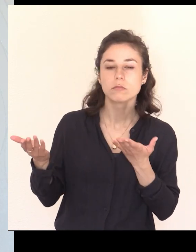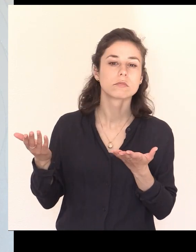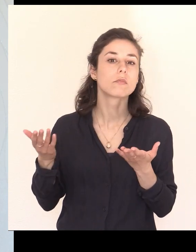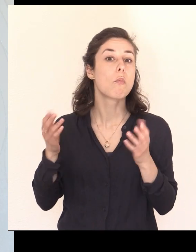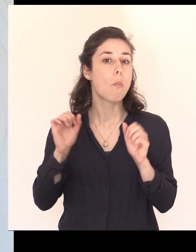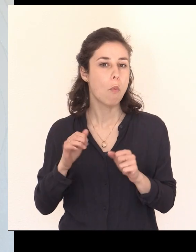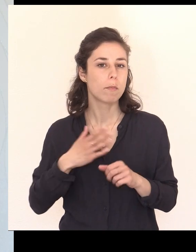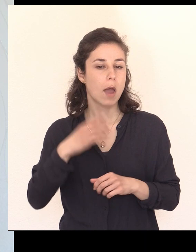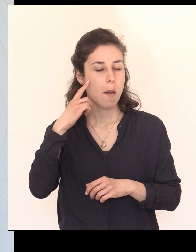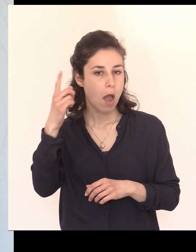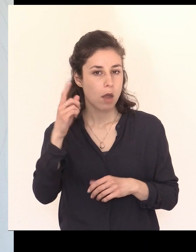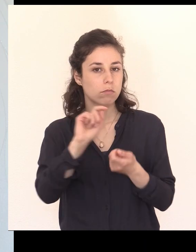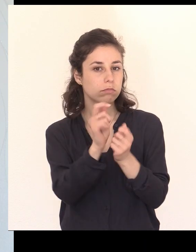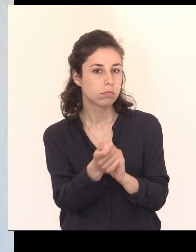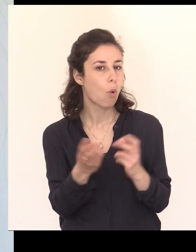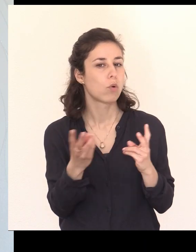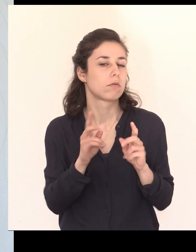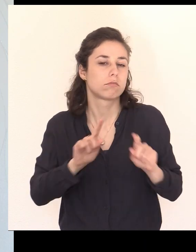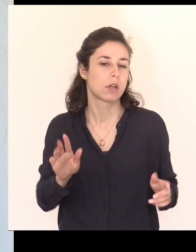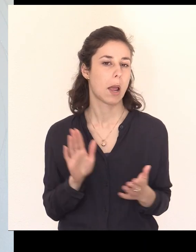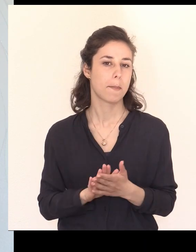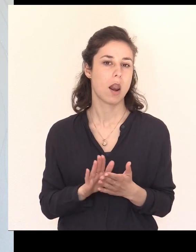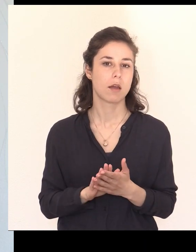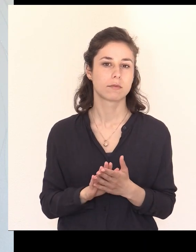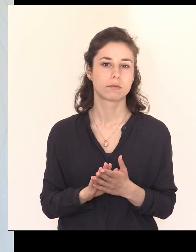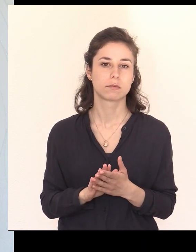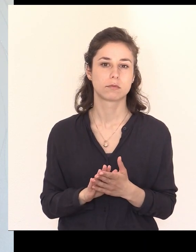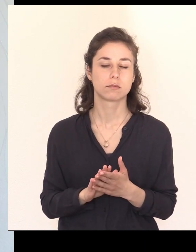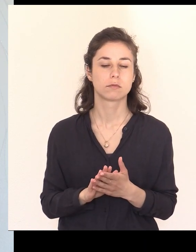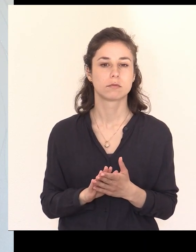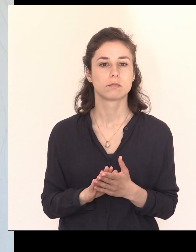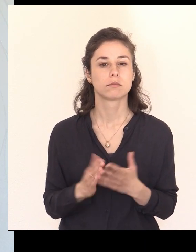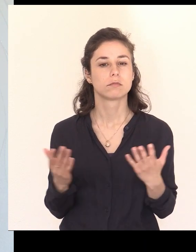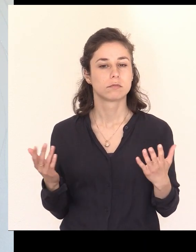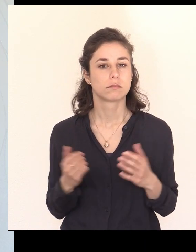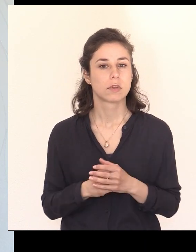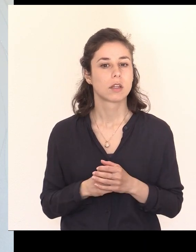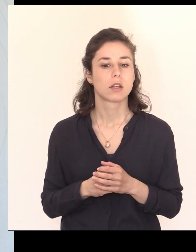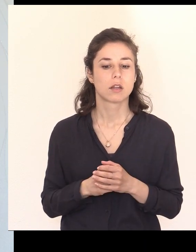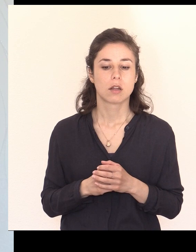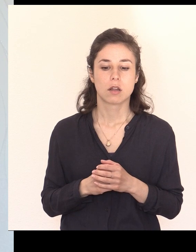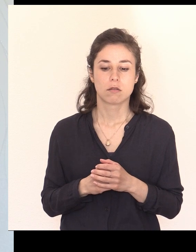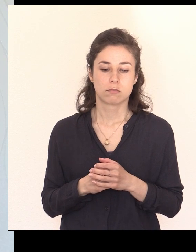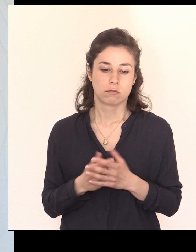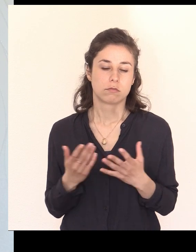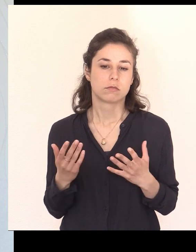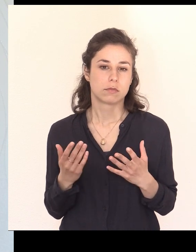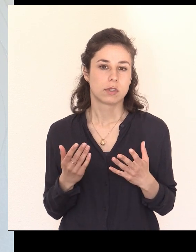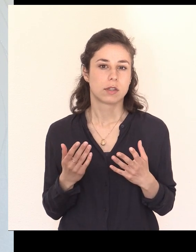eventuell seine Meinung ändern oder auch nicht. Nicht diskutieren kann ich natürlich mit